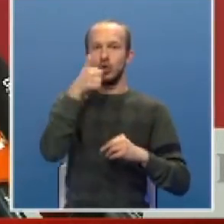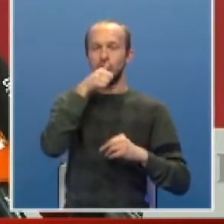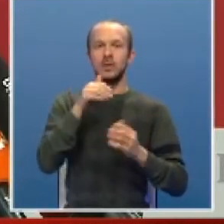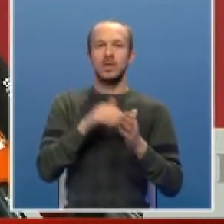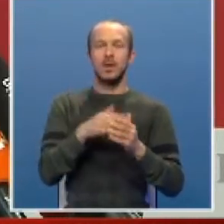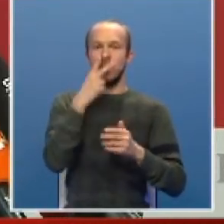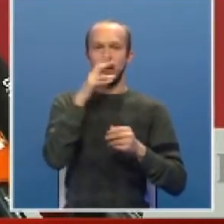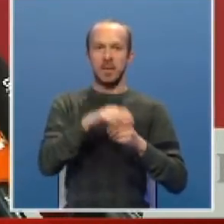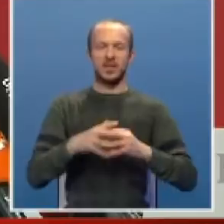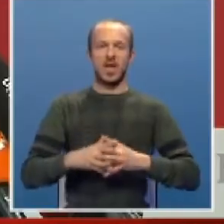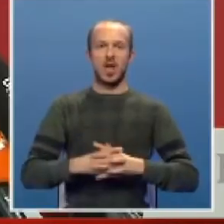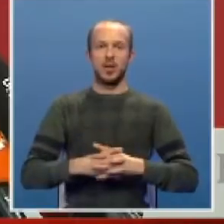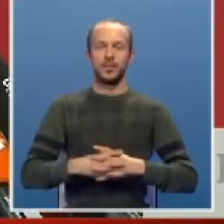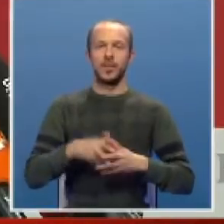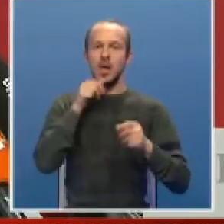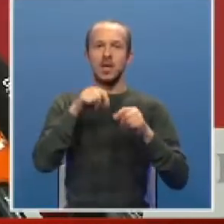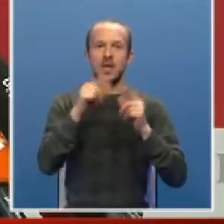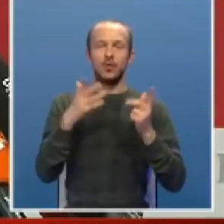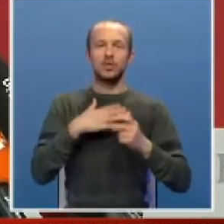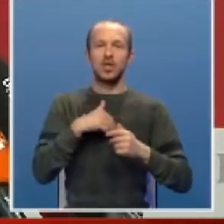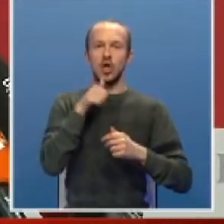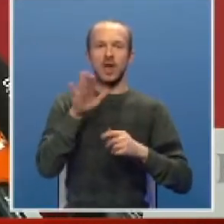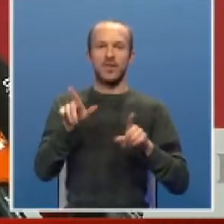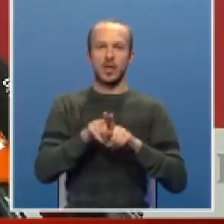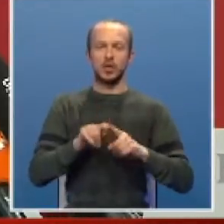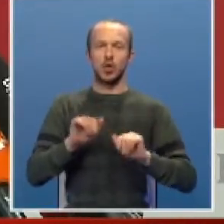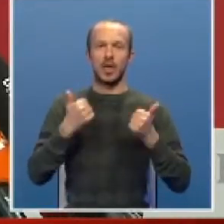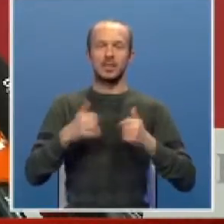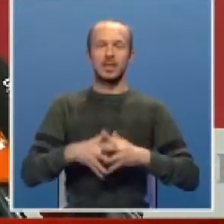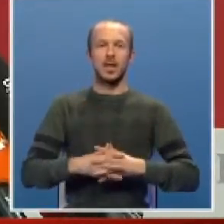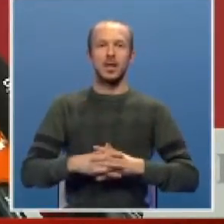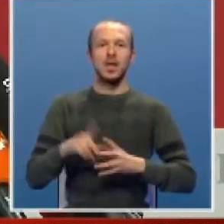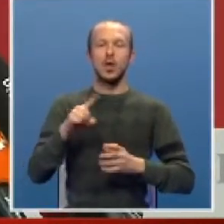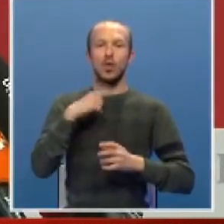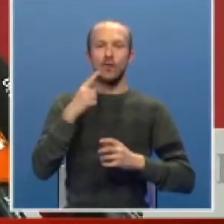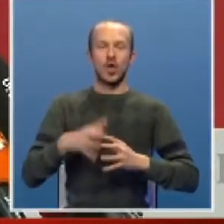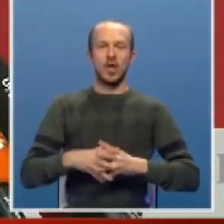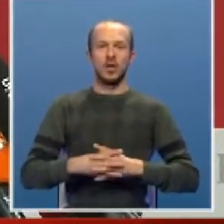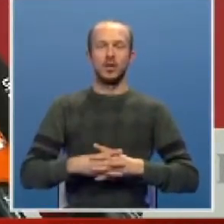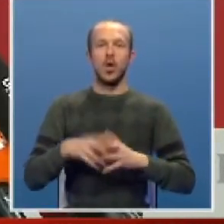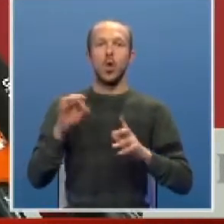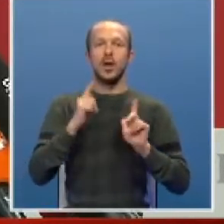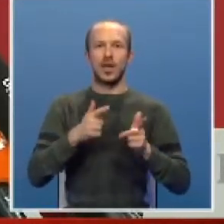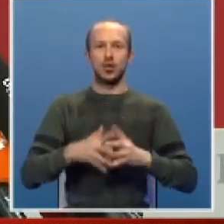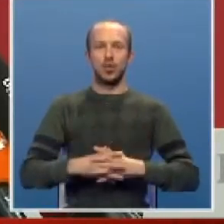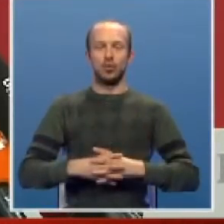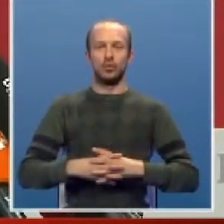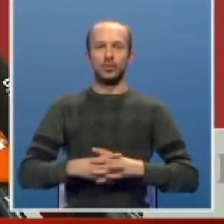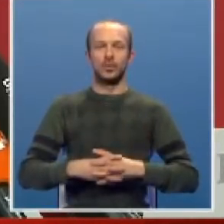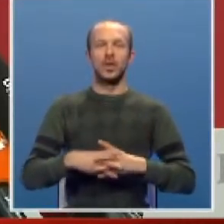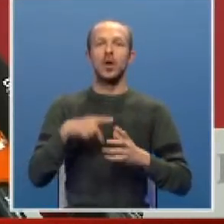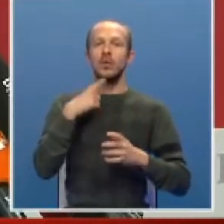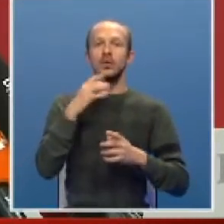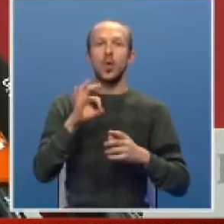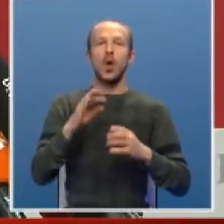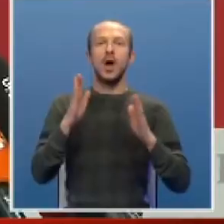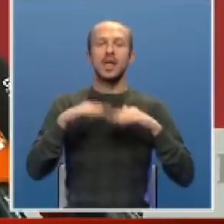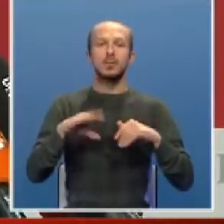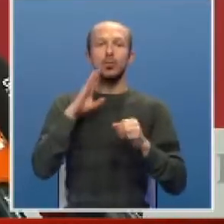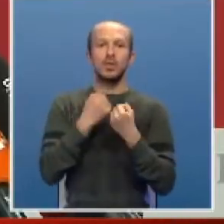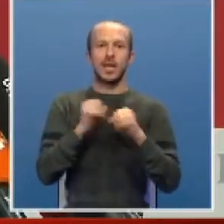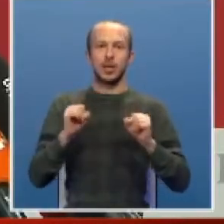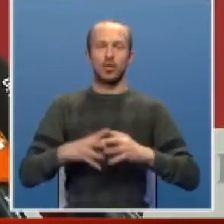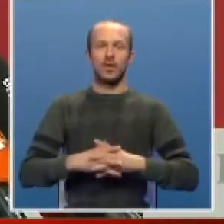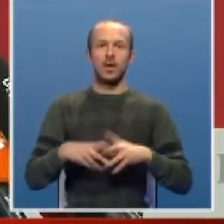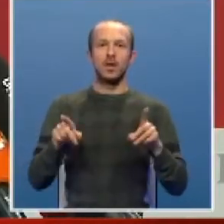trebali da primijetite i javnost naša i vi, jeste da se ne govori o ratu, da se govori o raspadu Bosne i